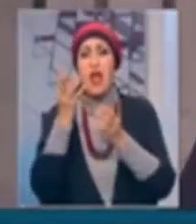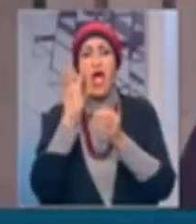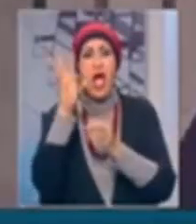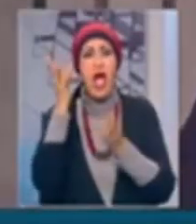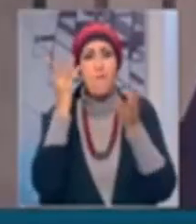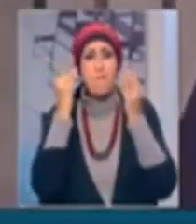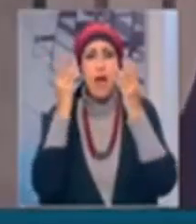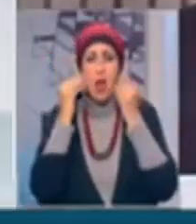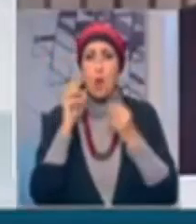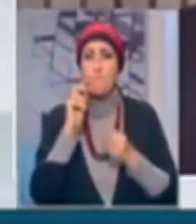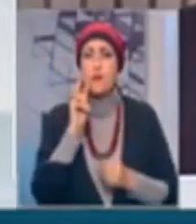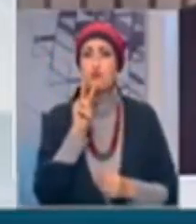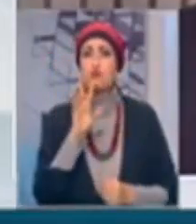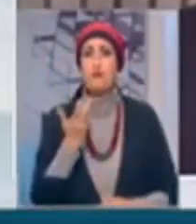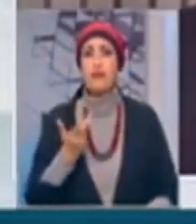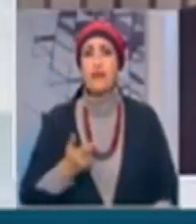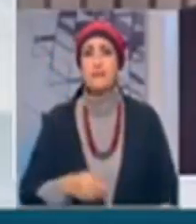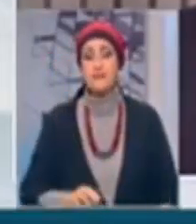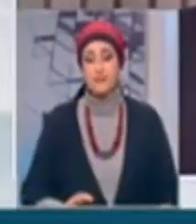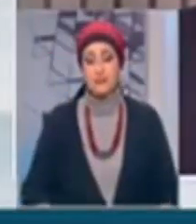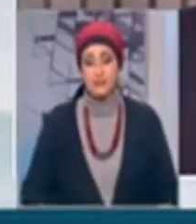لديك؟